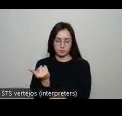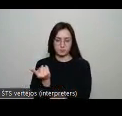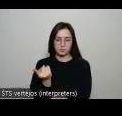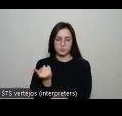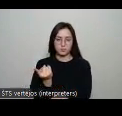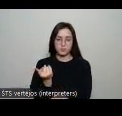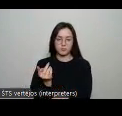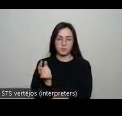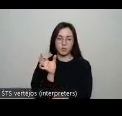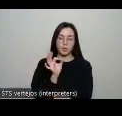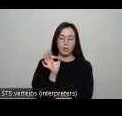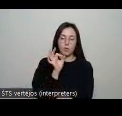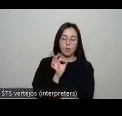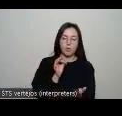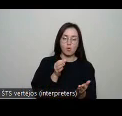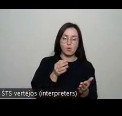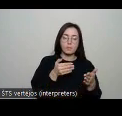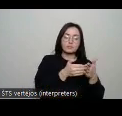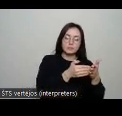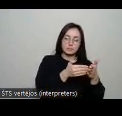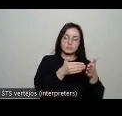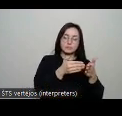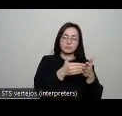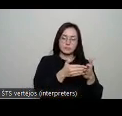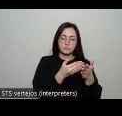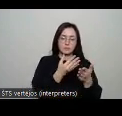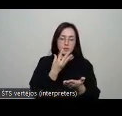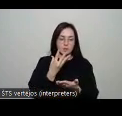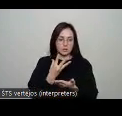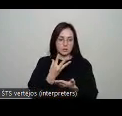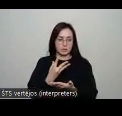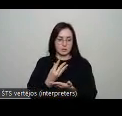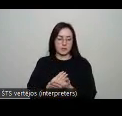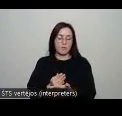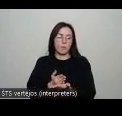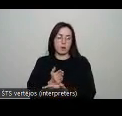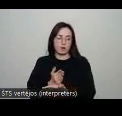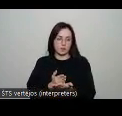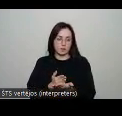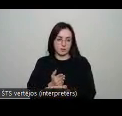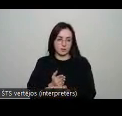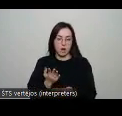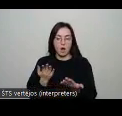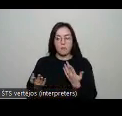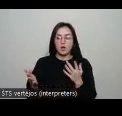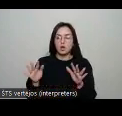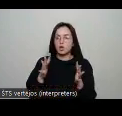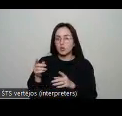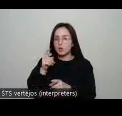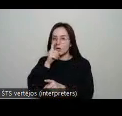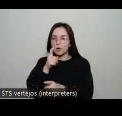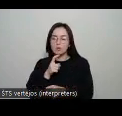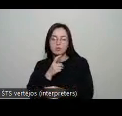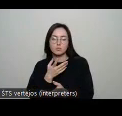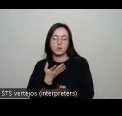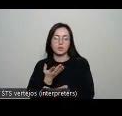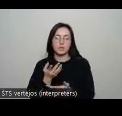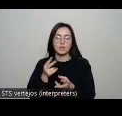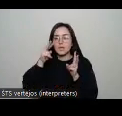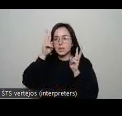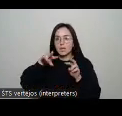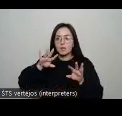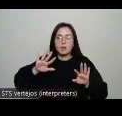kalbant apie iššūkius, su kuriais susiduria jūsų mokytojai, ar apie ką nors, ko jūs nesuprantate, nežinote, kaip